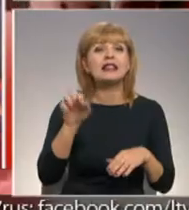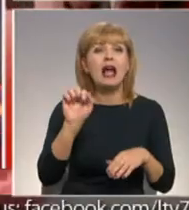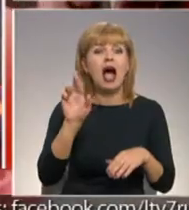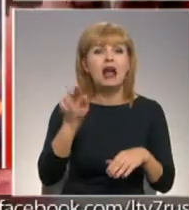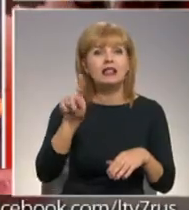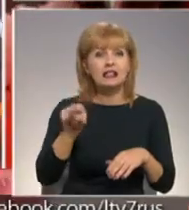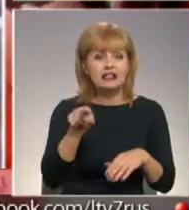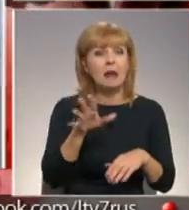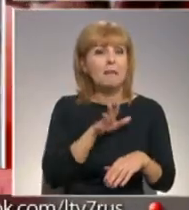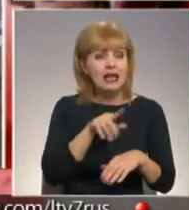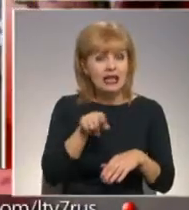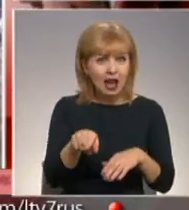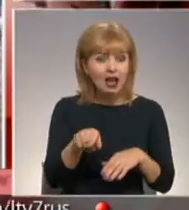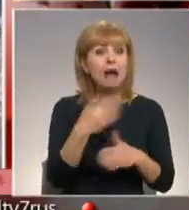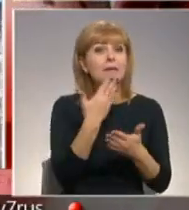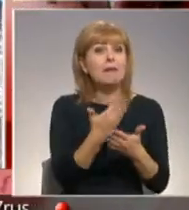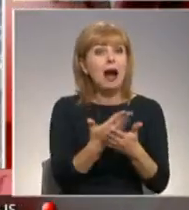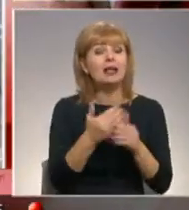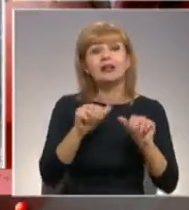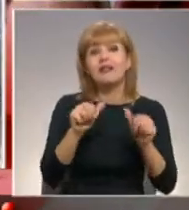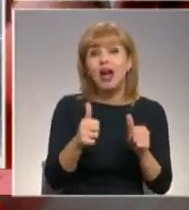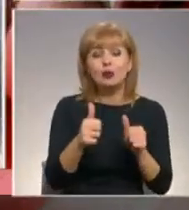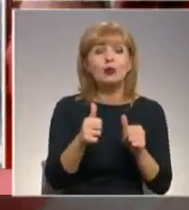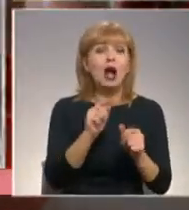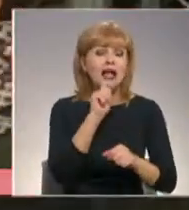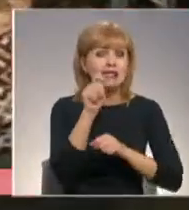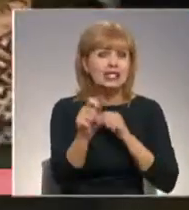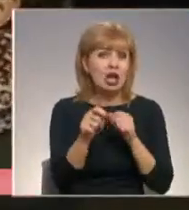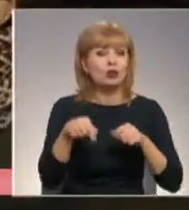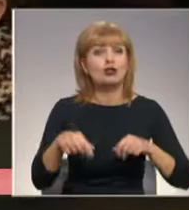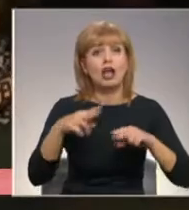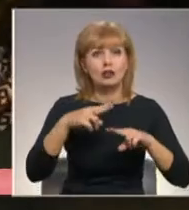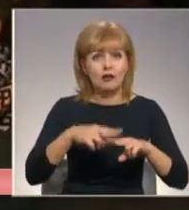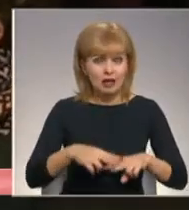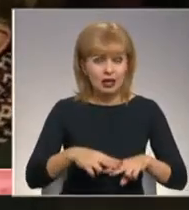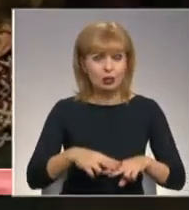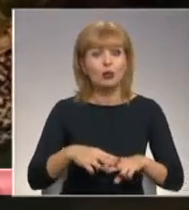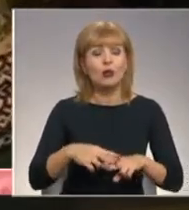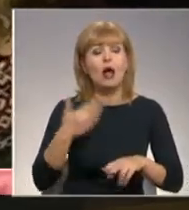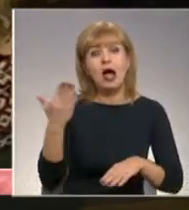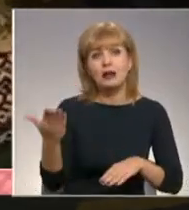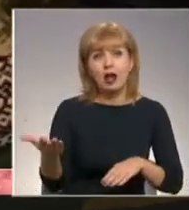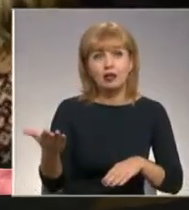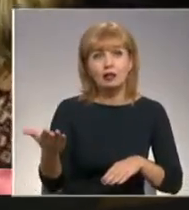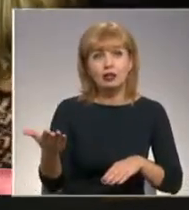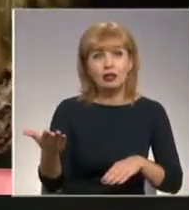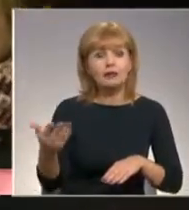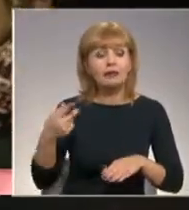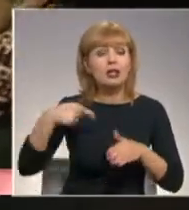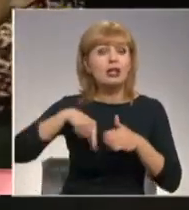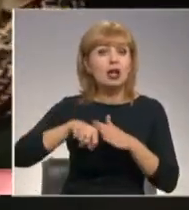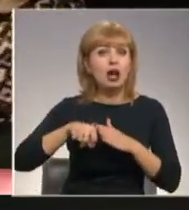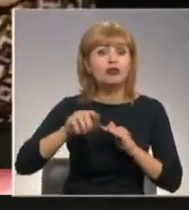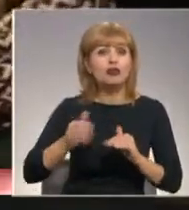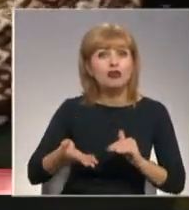mūziķas. Es jums parādīšu veidu, kā var ziedot šeit pat uz vietas. Lūk, paceļam mazo aizdari un šeit iekšā